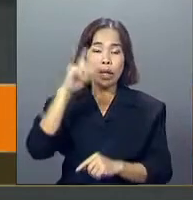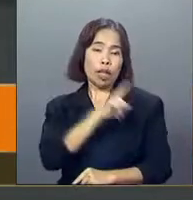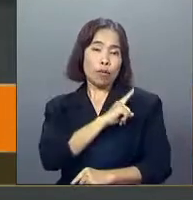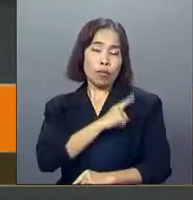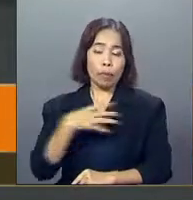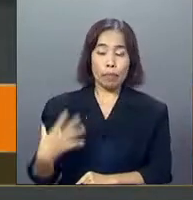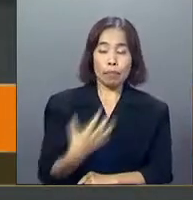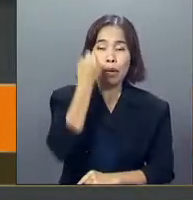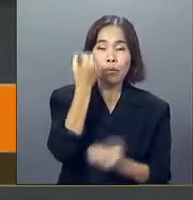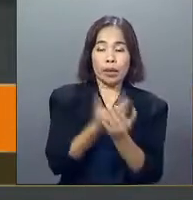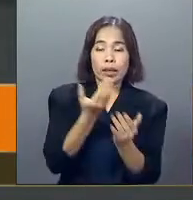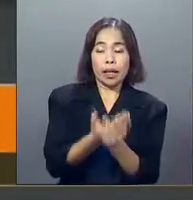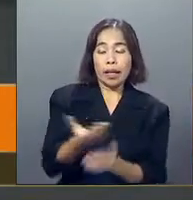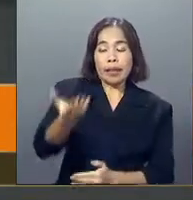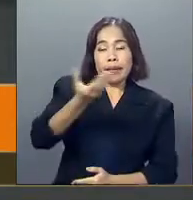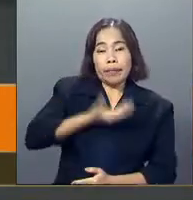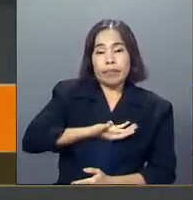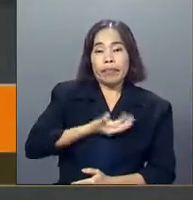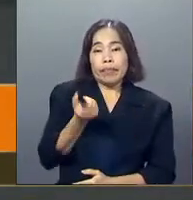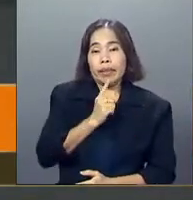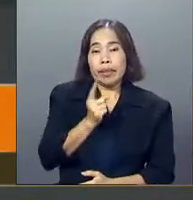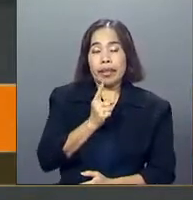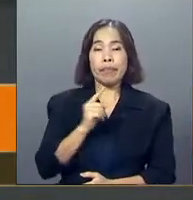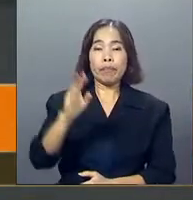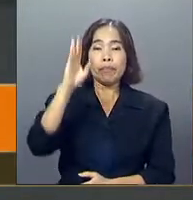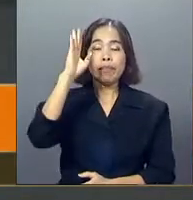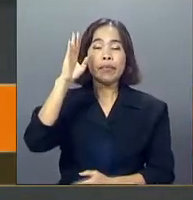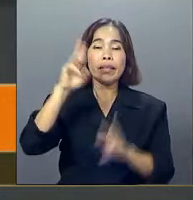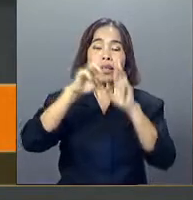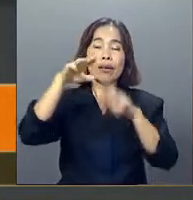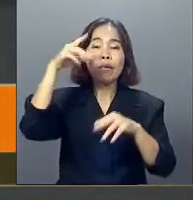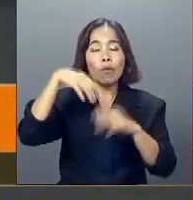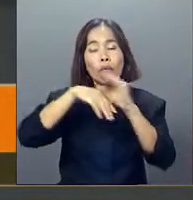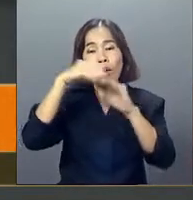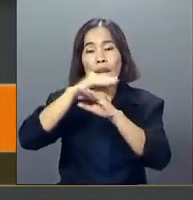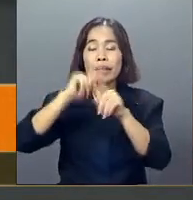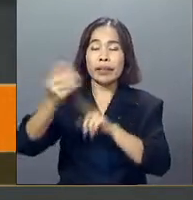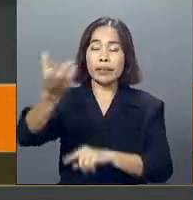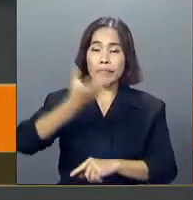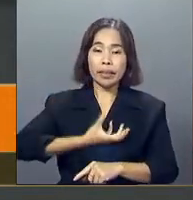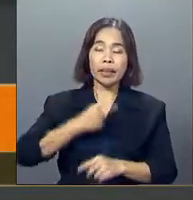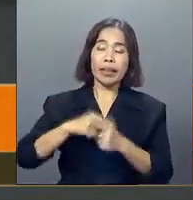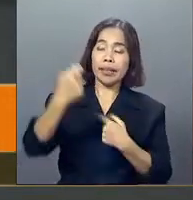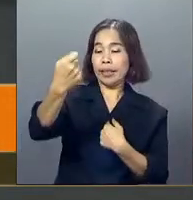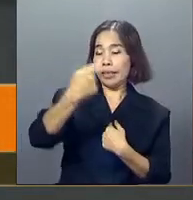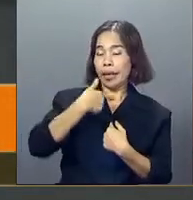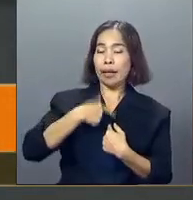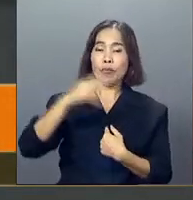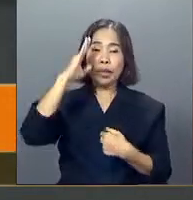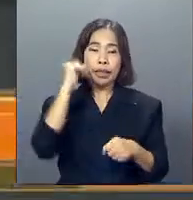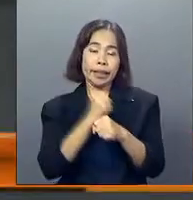นี่ยก็รับเงินมาจากเจ้าของโครงการอย่างกรณีโรงไฟฟ้าถ่านหินกฟผ.เป็นคนจ้างบริษัททำ EHIA ท